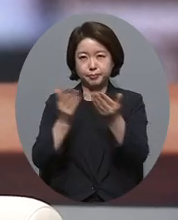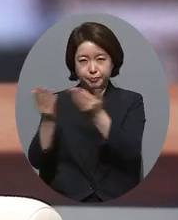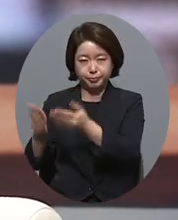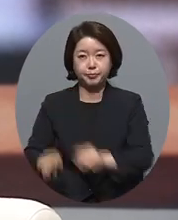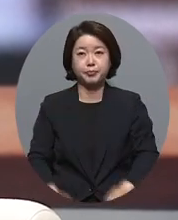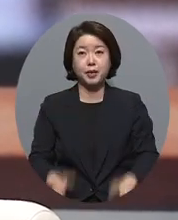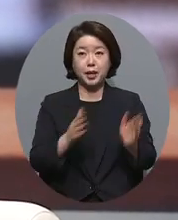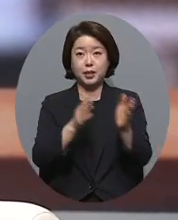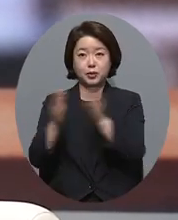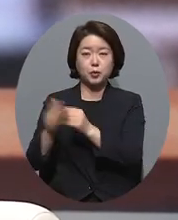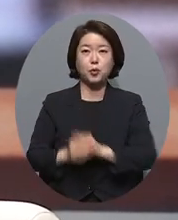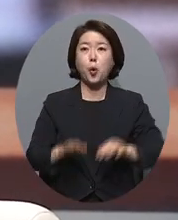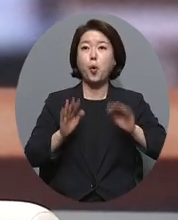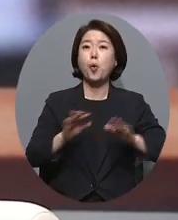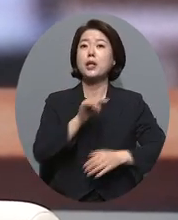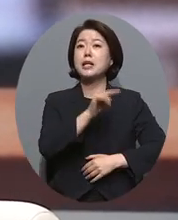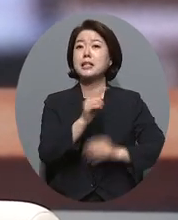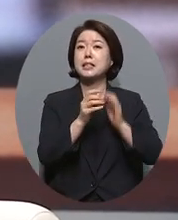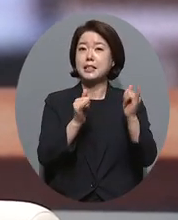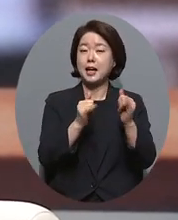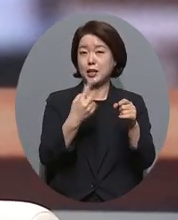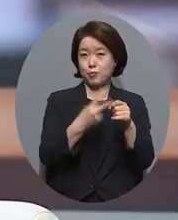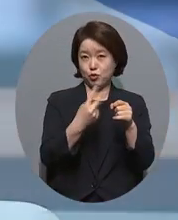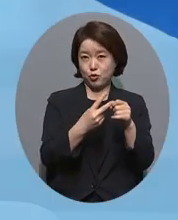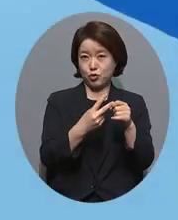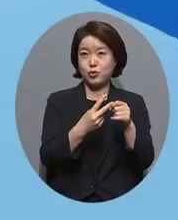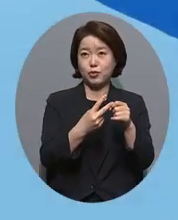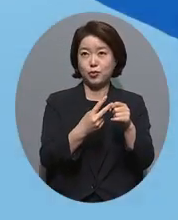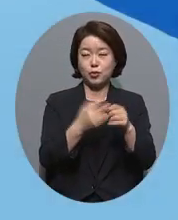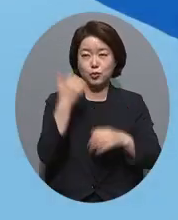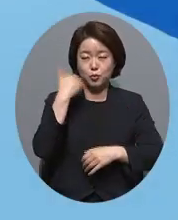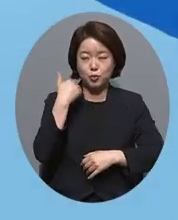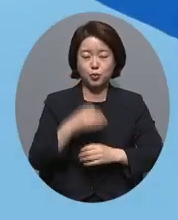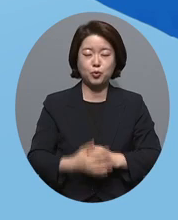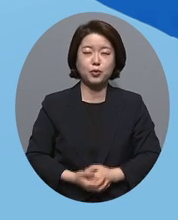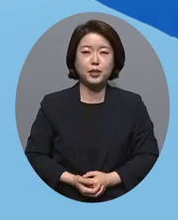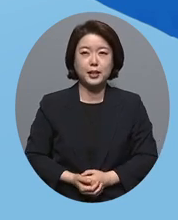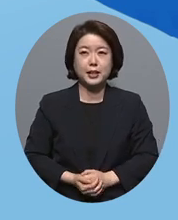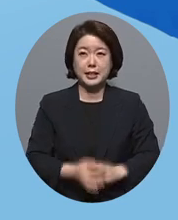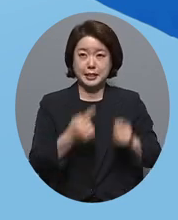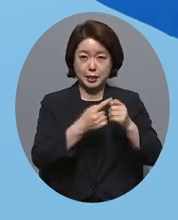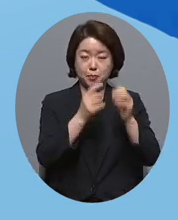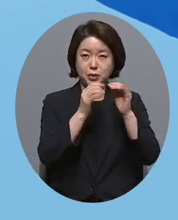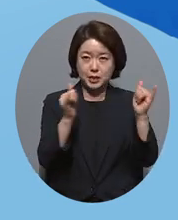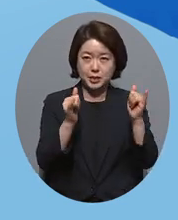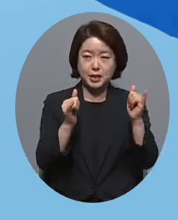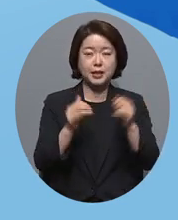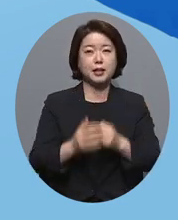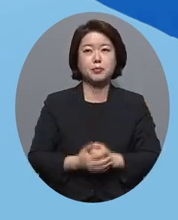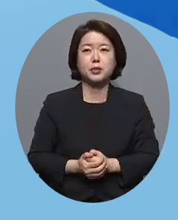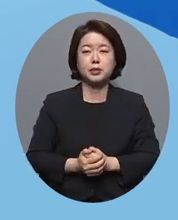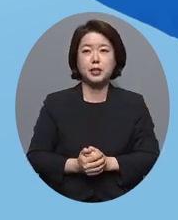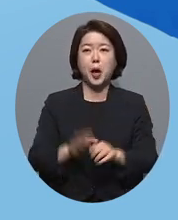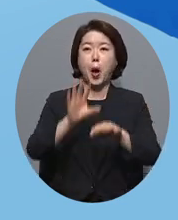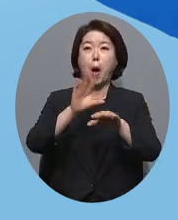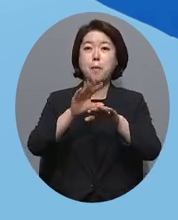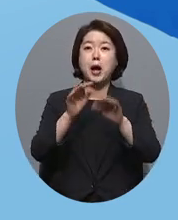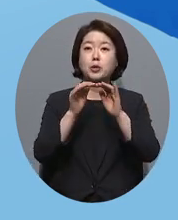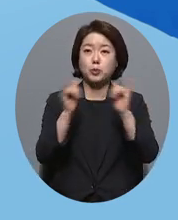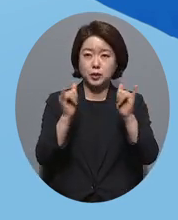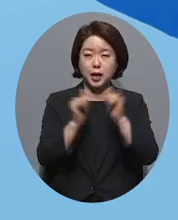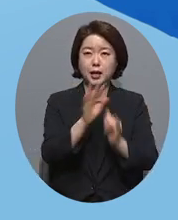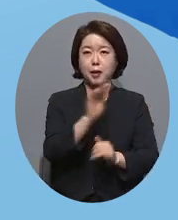다음 주제가 가겠습니다 오늘이 사람 순서로 두 번째 주제는 문을 열겠습니다 첫 번째 물은 바로 방송인